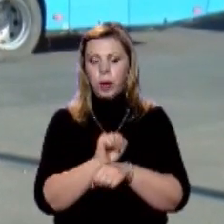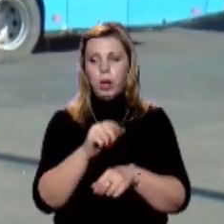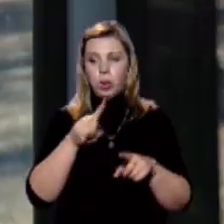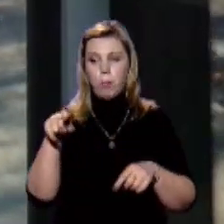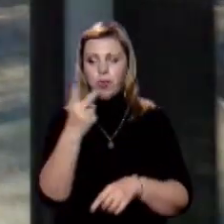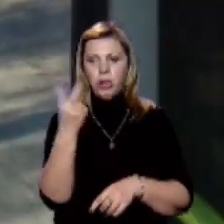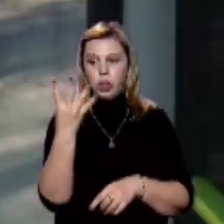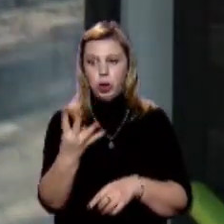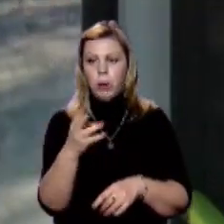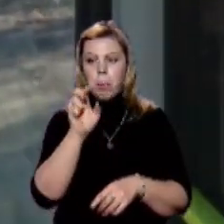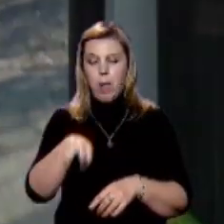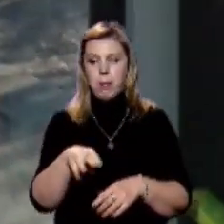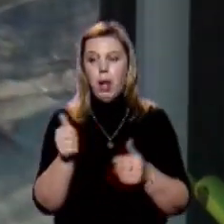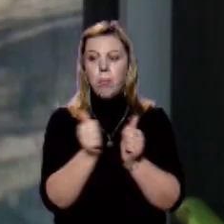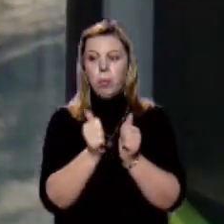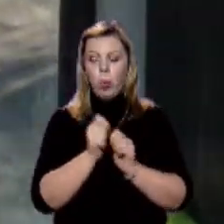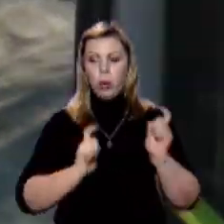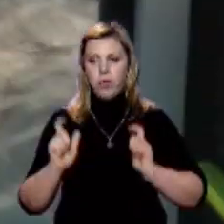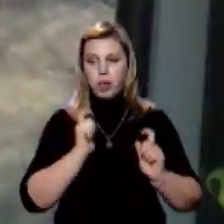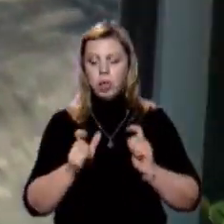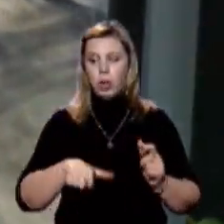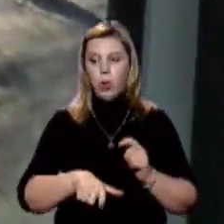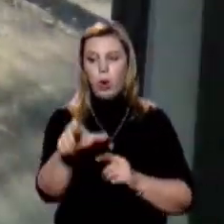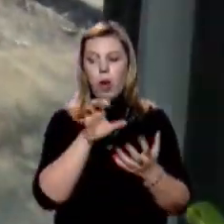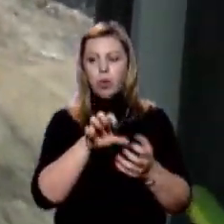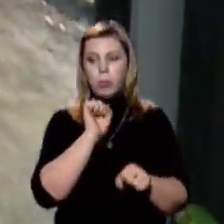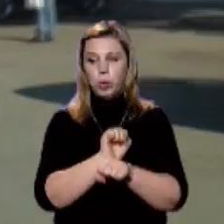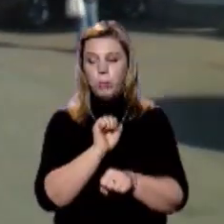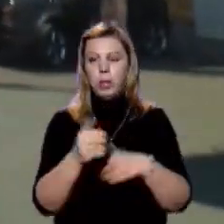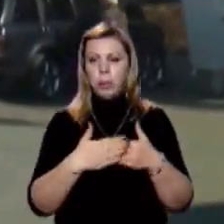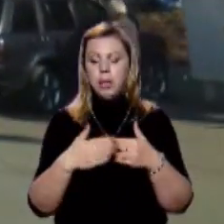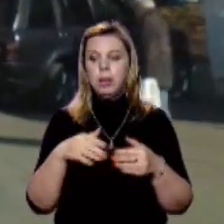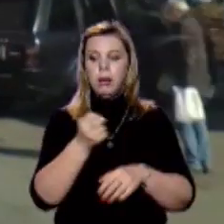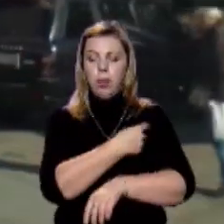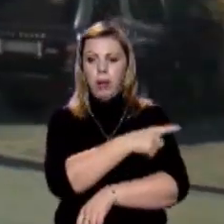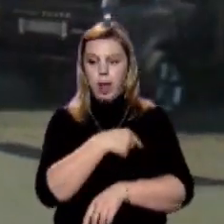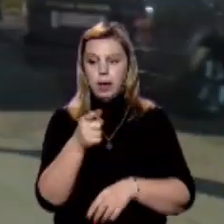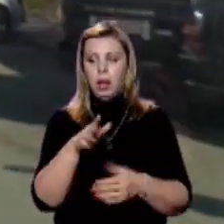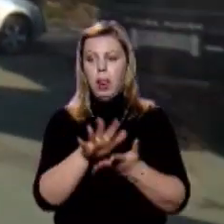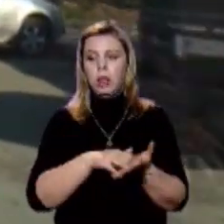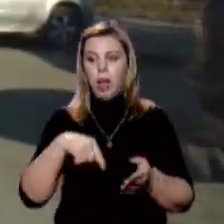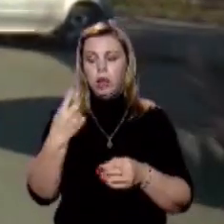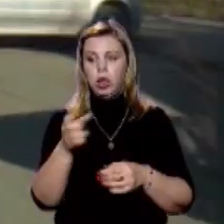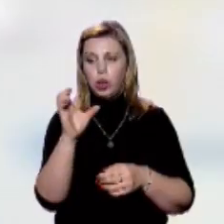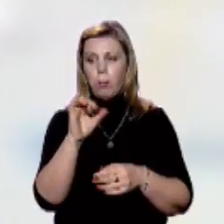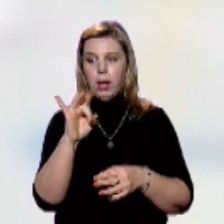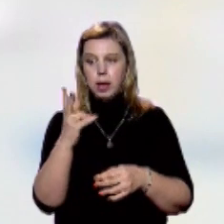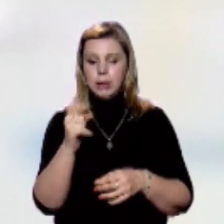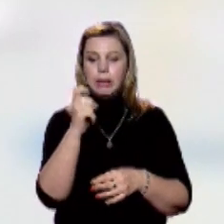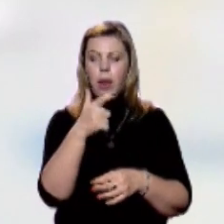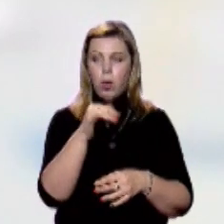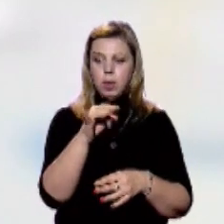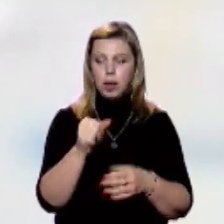номер 24 – БАМ, поблизу університету. Дорогою автобус зупинятиметься біля міської лікарні, далі їхатиме вулицею Собернецькою та